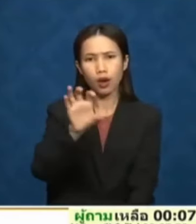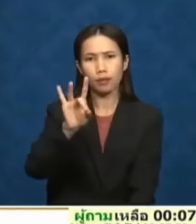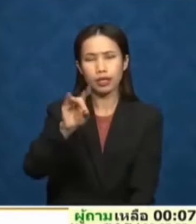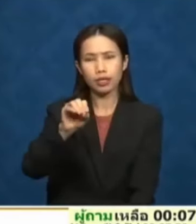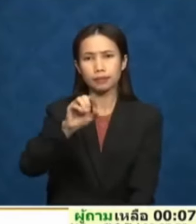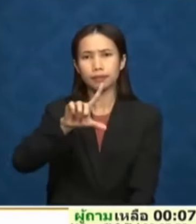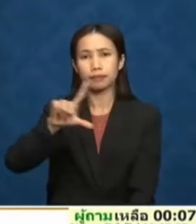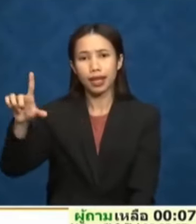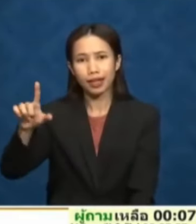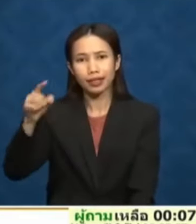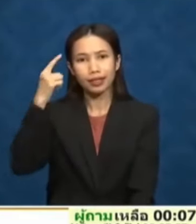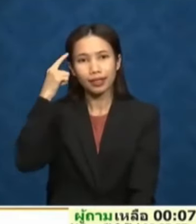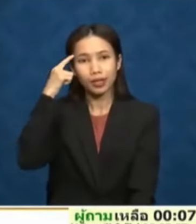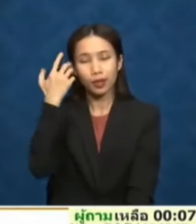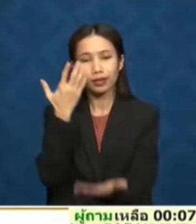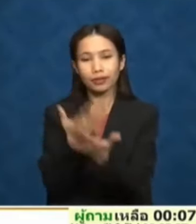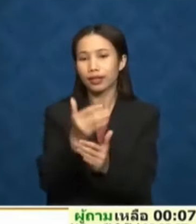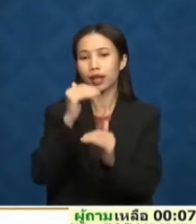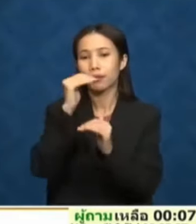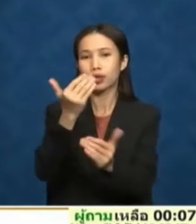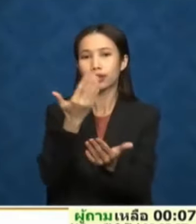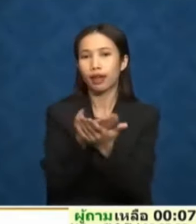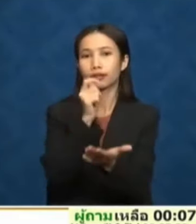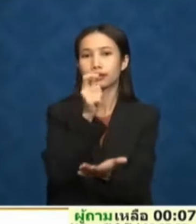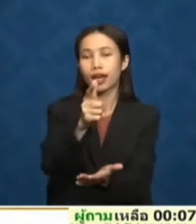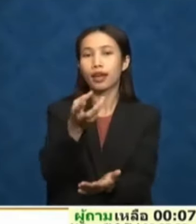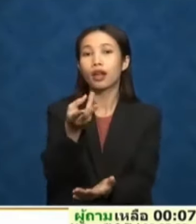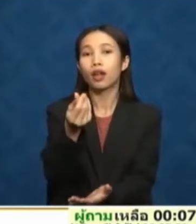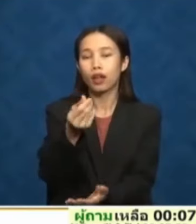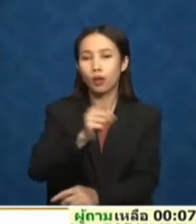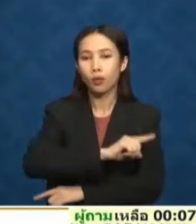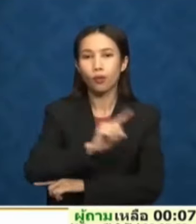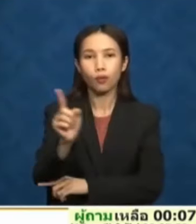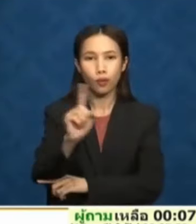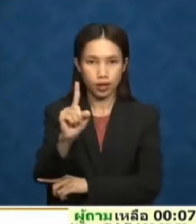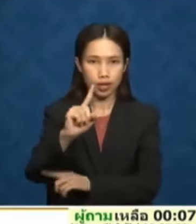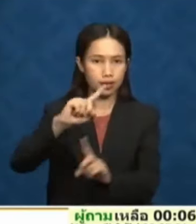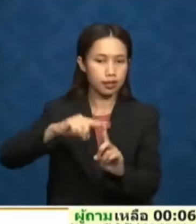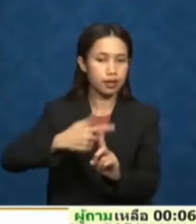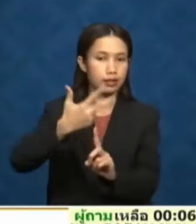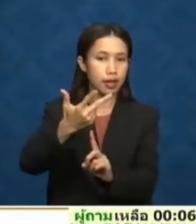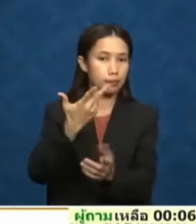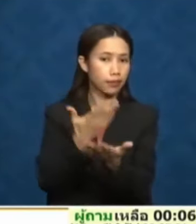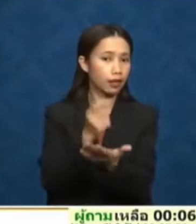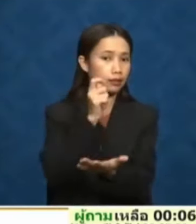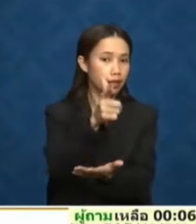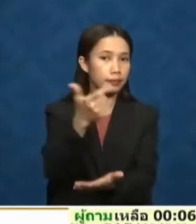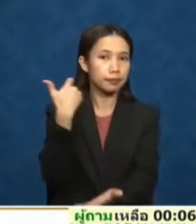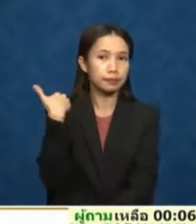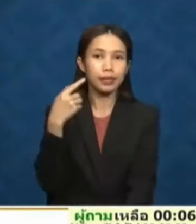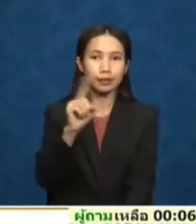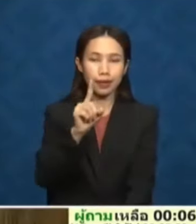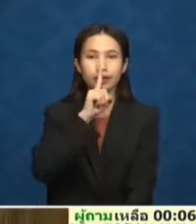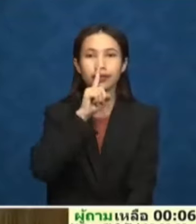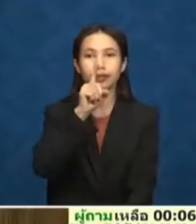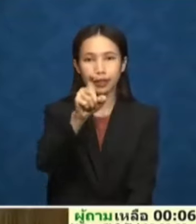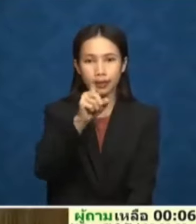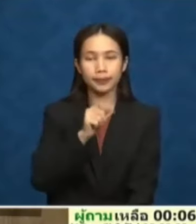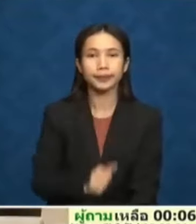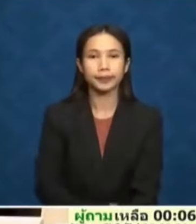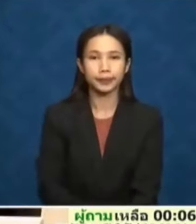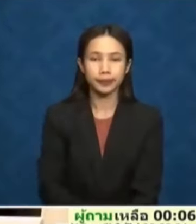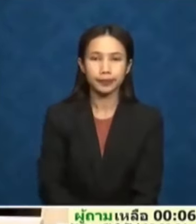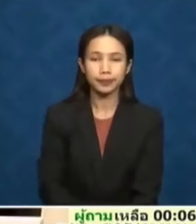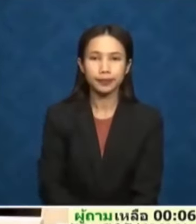บาทจะจ่ายภายในเดือนไหนในเดือนมีนาคมนี้จะได้หรือไม่ขอทราบรายละเอียดค่ะขอบพระคุณ